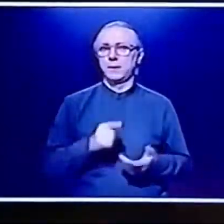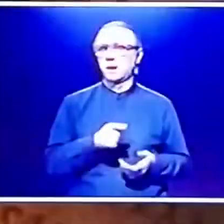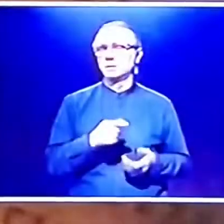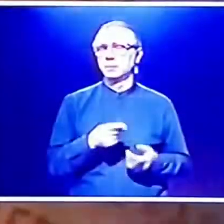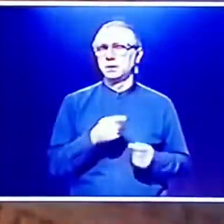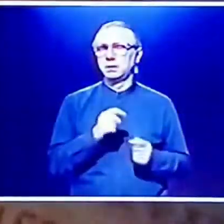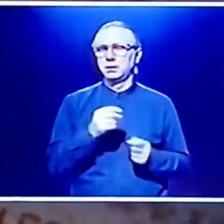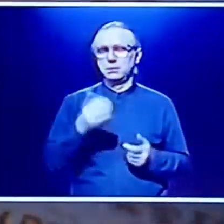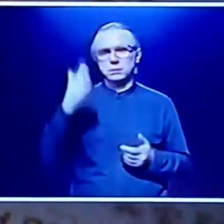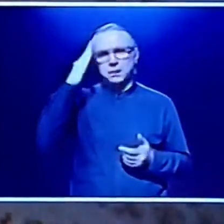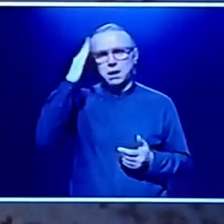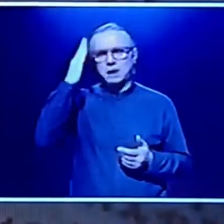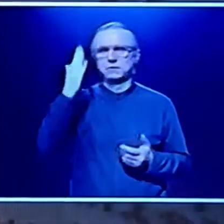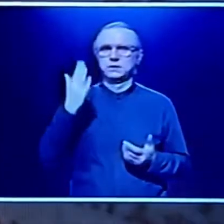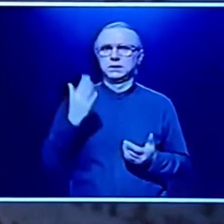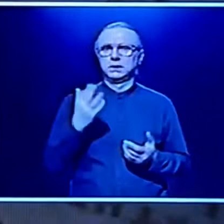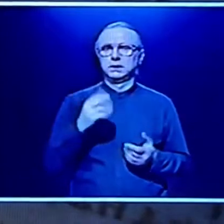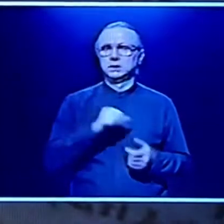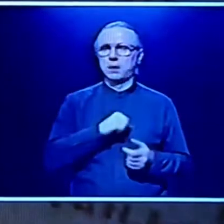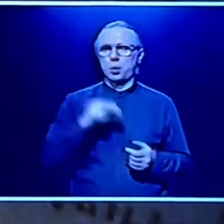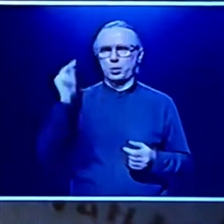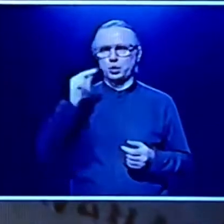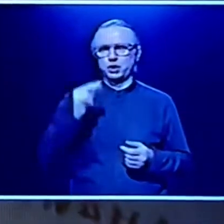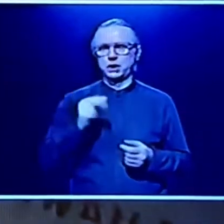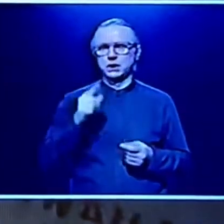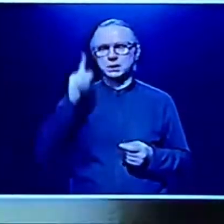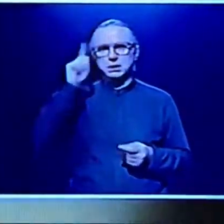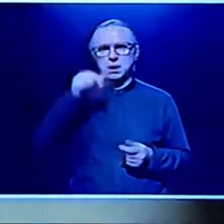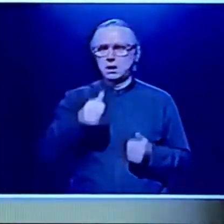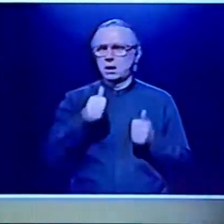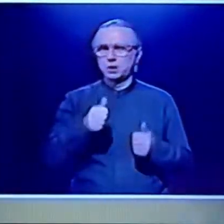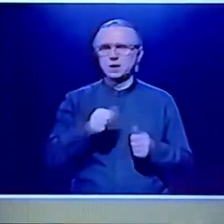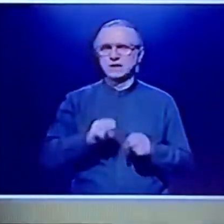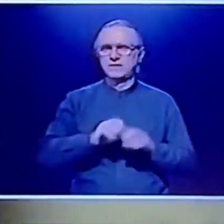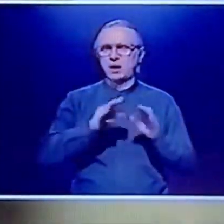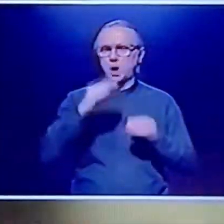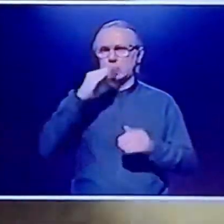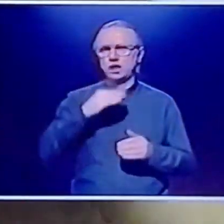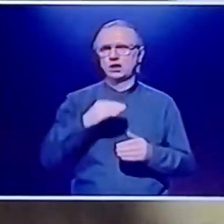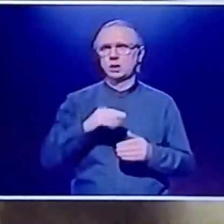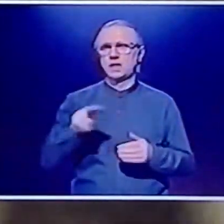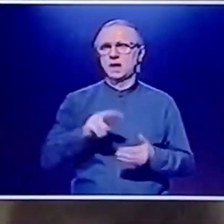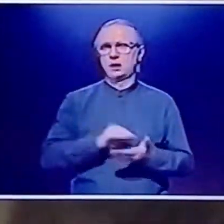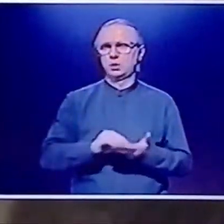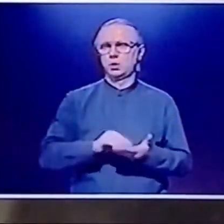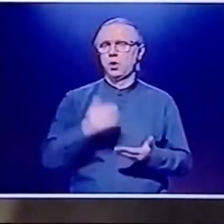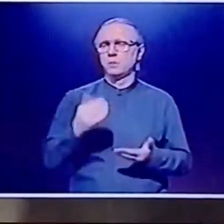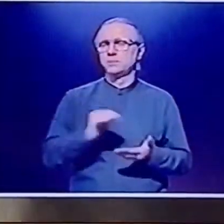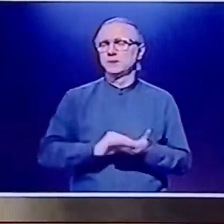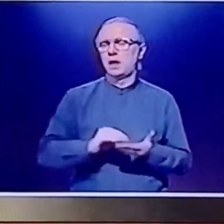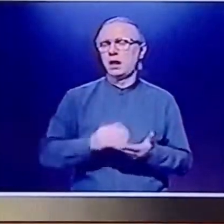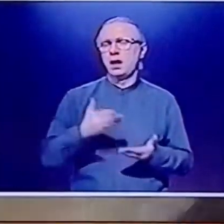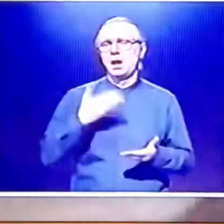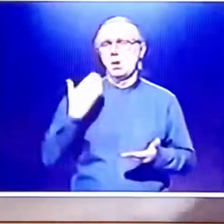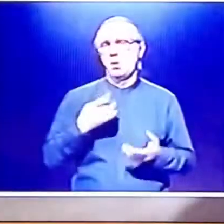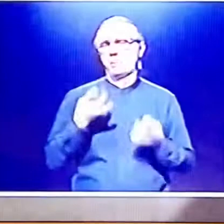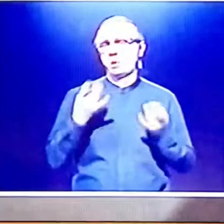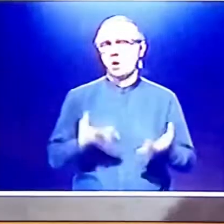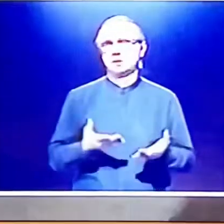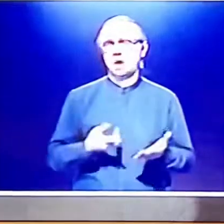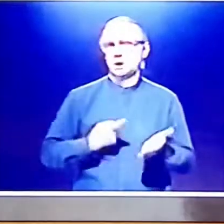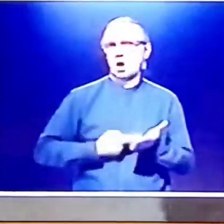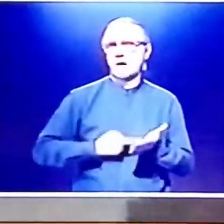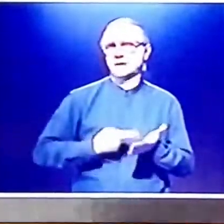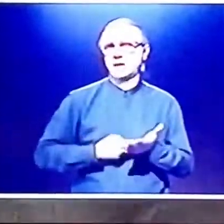и знаток древнерусской и святоотеческой литературы, он писал легко, просто и доказательно, опровергая